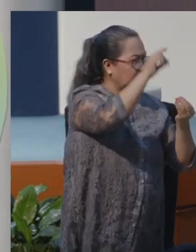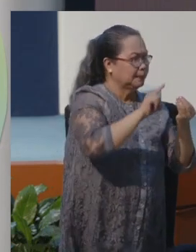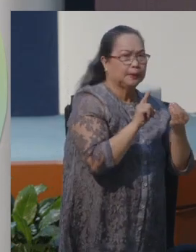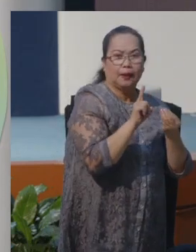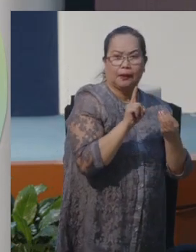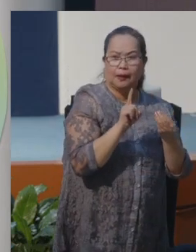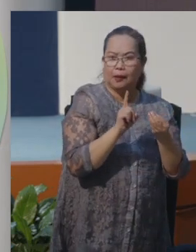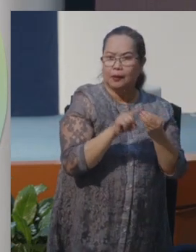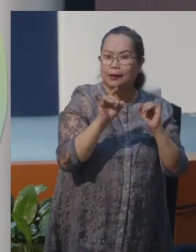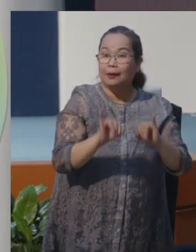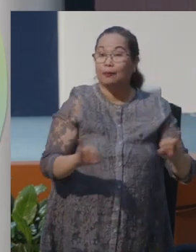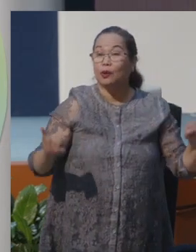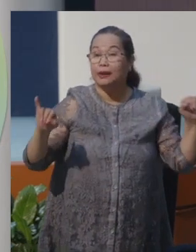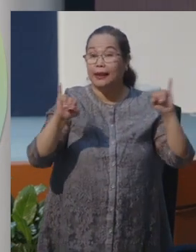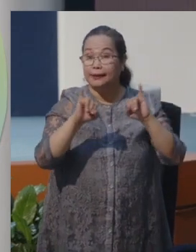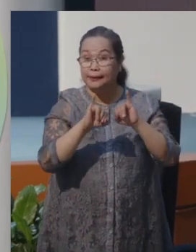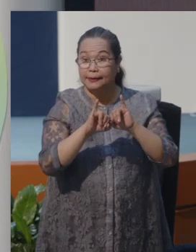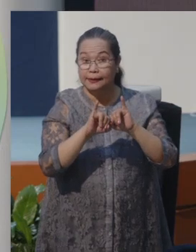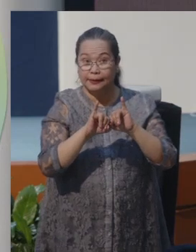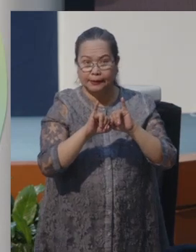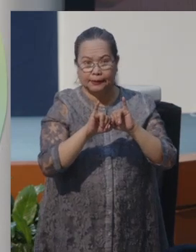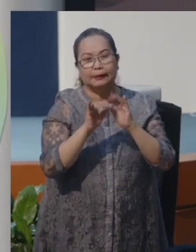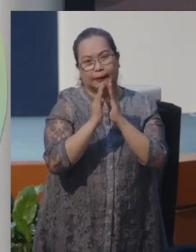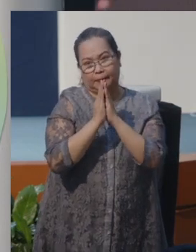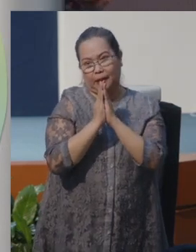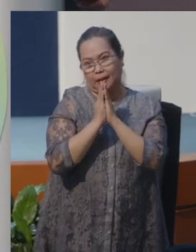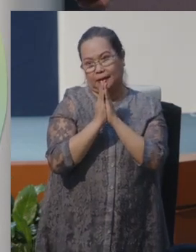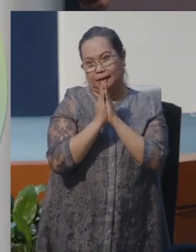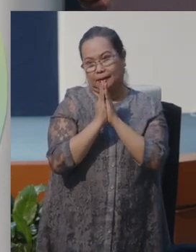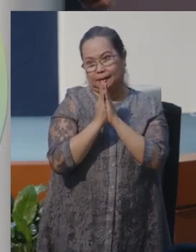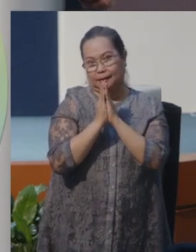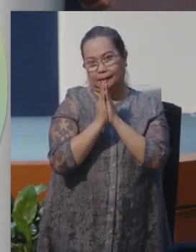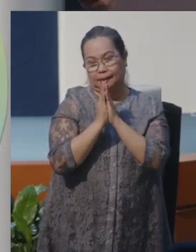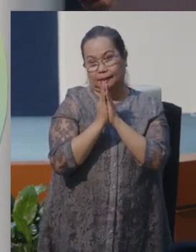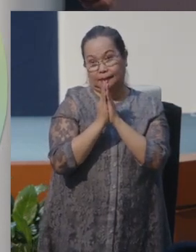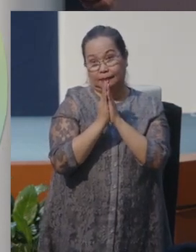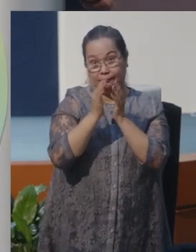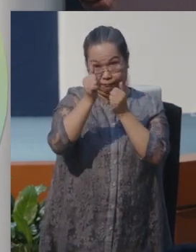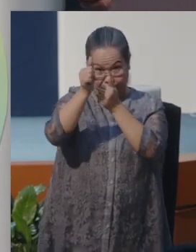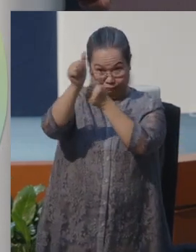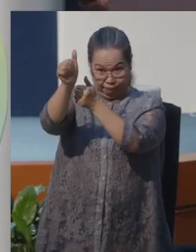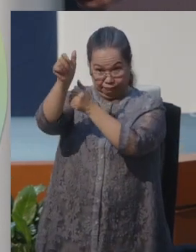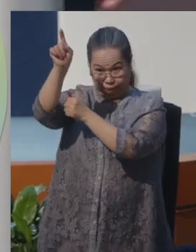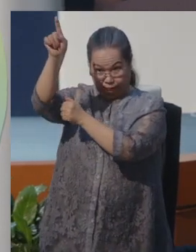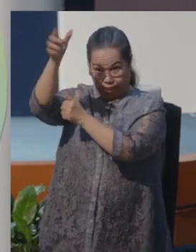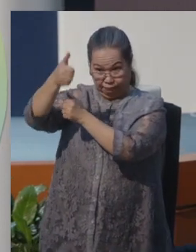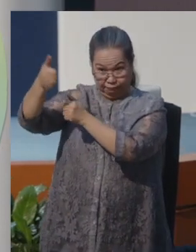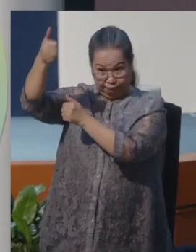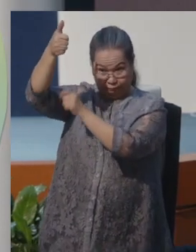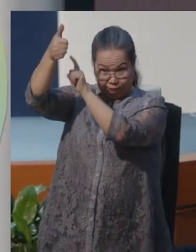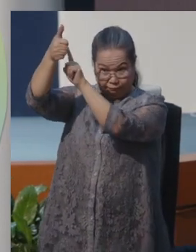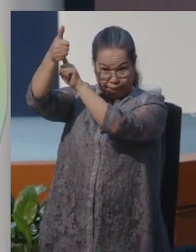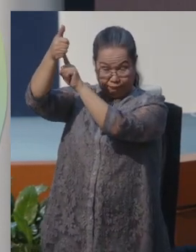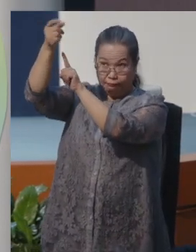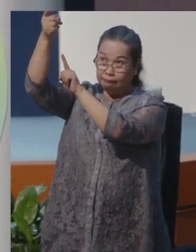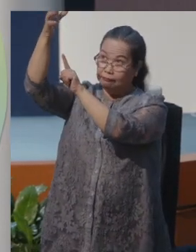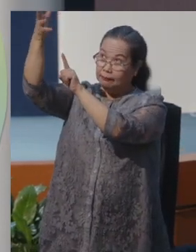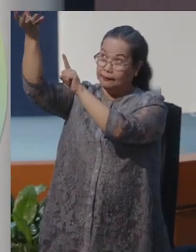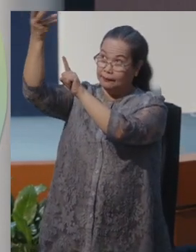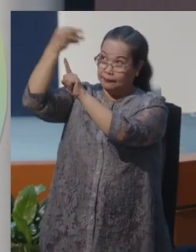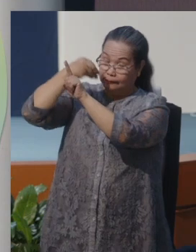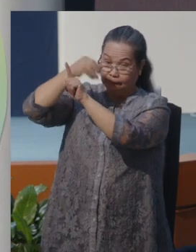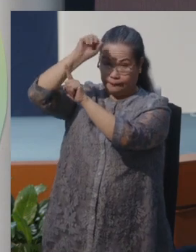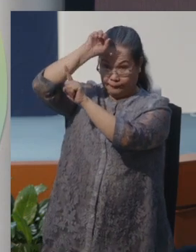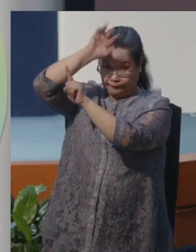sa kahalagahan ng panalangin at pagsunod sa soberenyang kalooban ng Diyos Ama